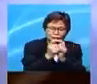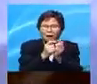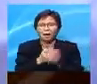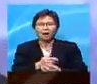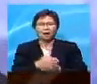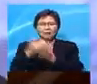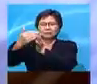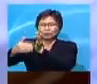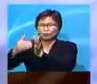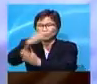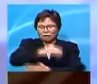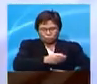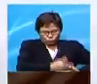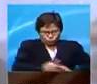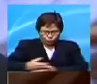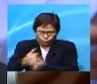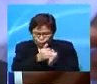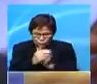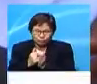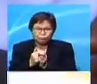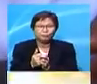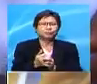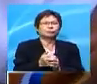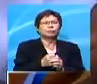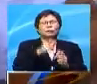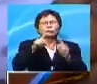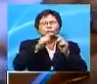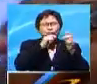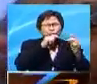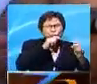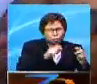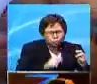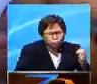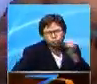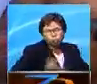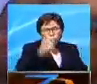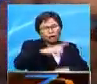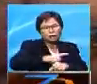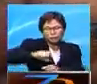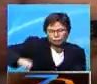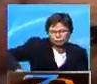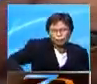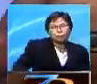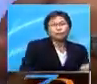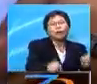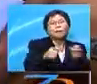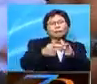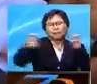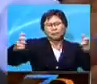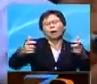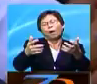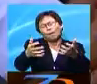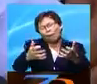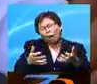anak saudara dan cucu pengundi tertua di parlimen sungai besar ini tidak mahu ketinggalan